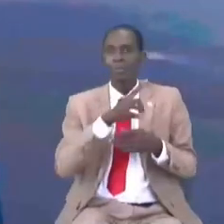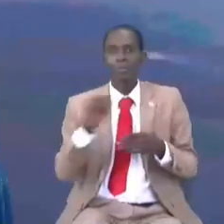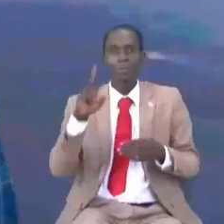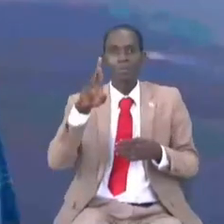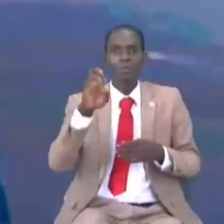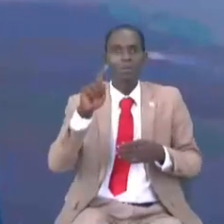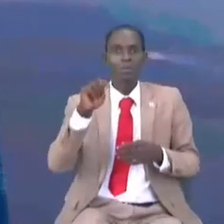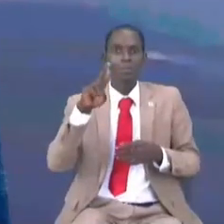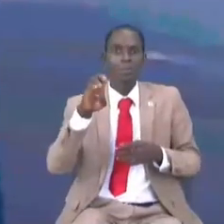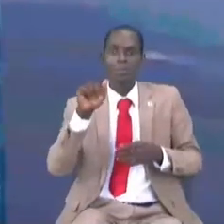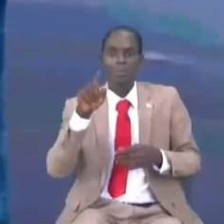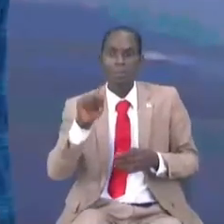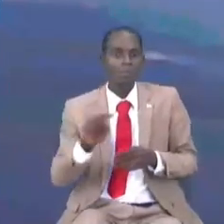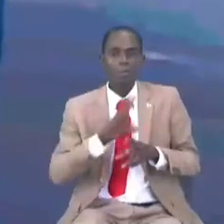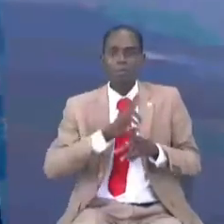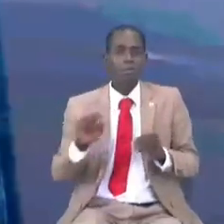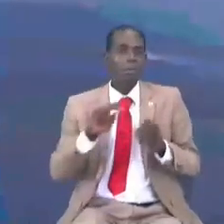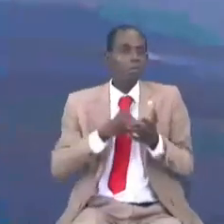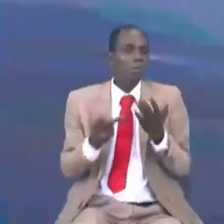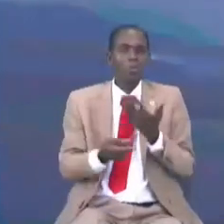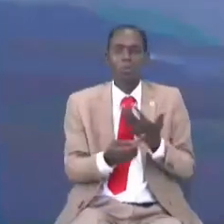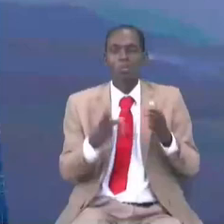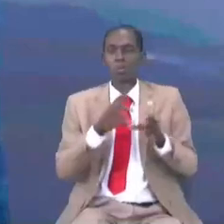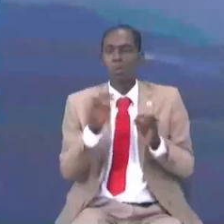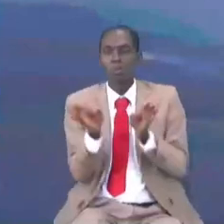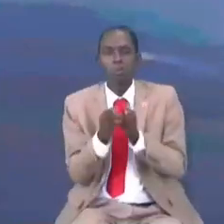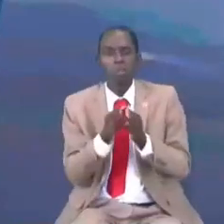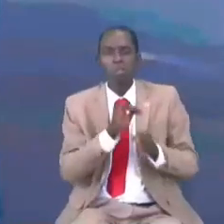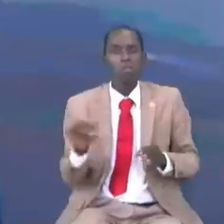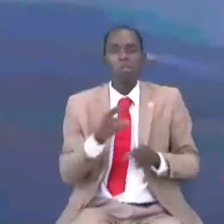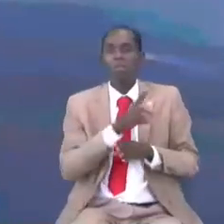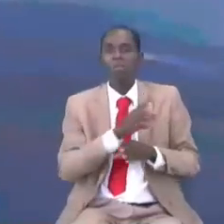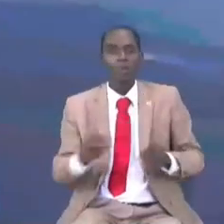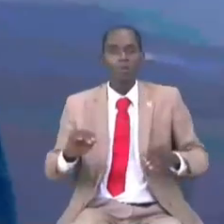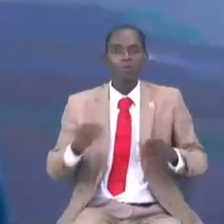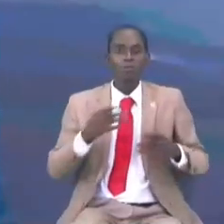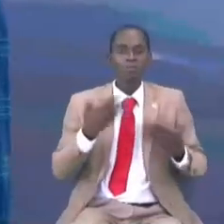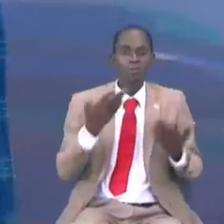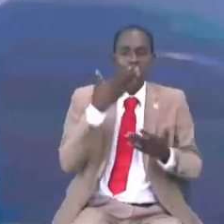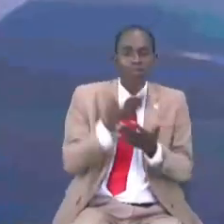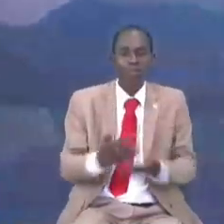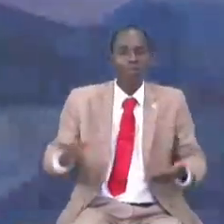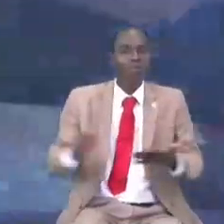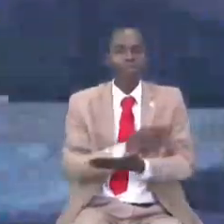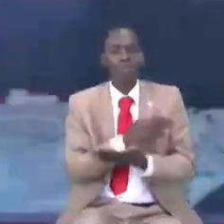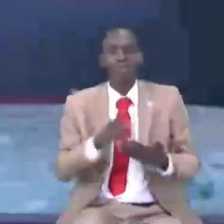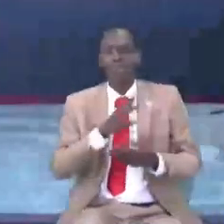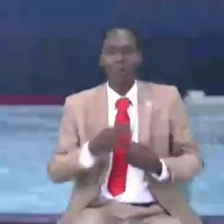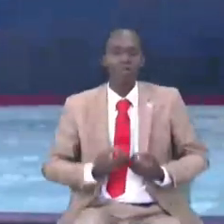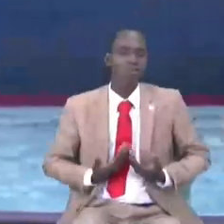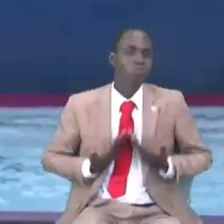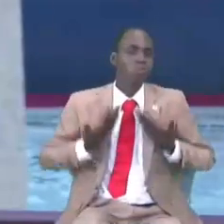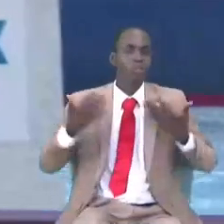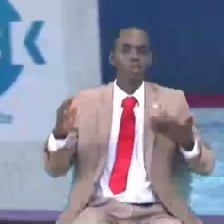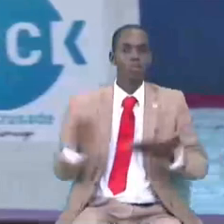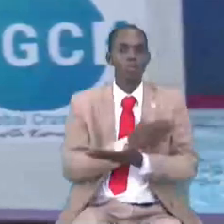réunion. Il n'y avait pas de chants mélodieux, il n'y avait pas de chants qui encourageaient ou les chorales du monde qui nous chantent. Il